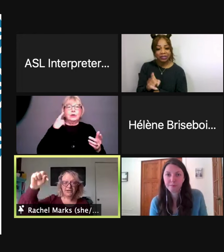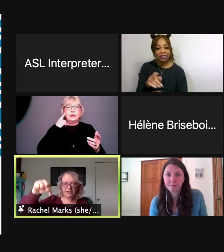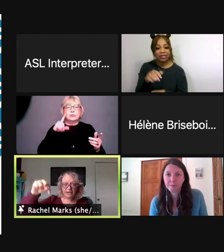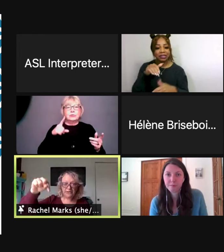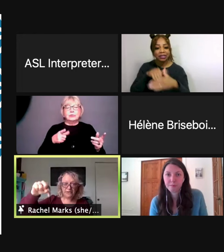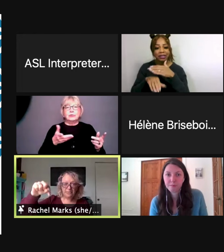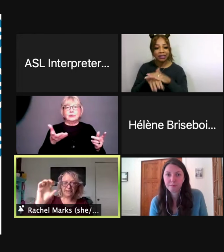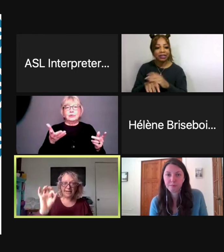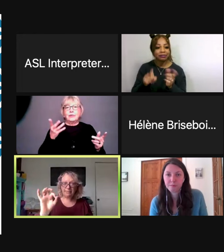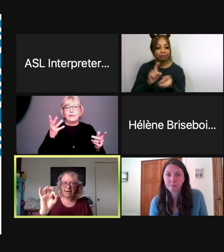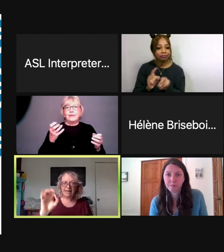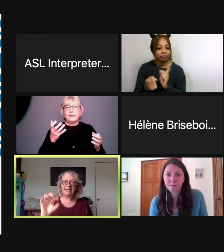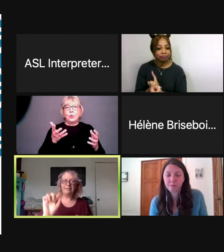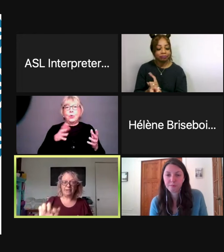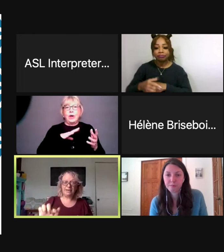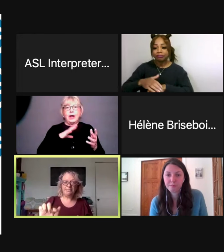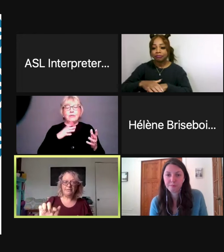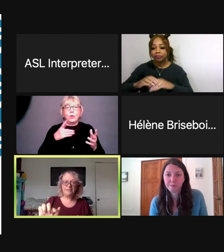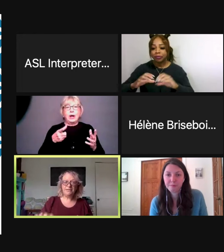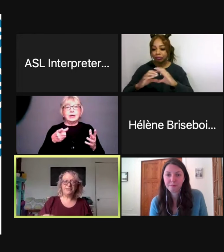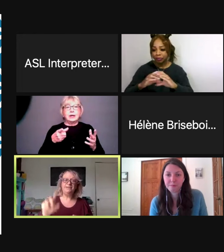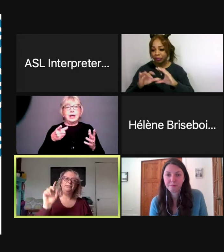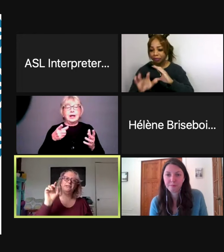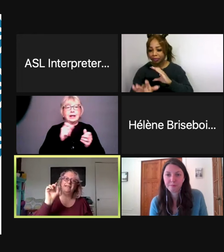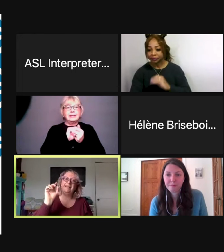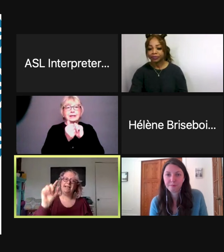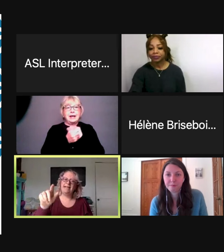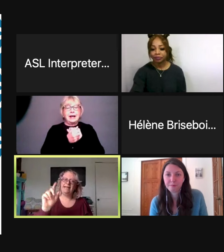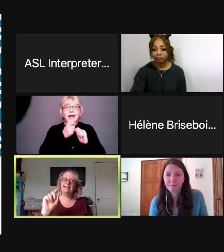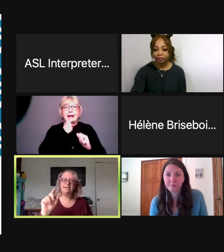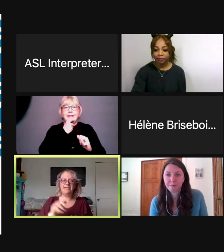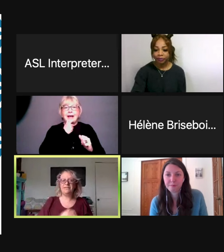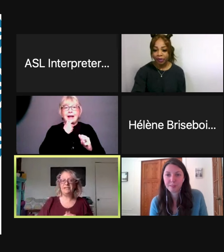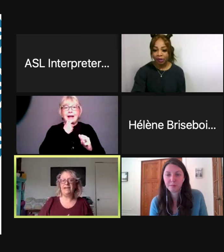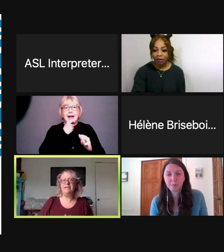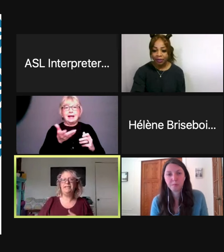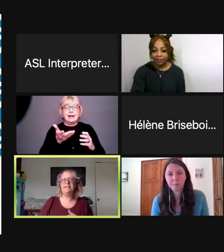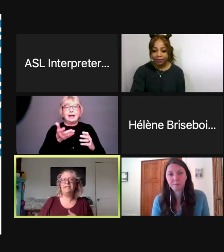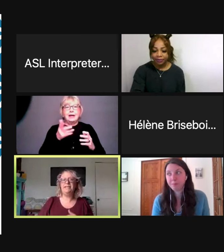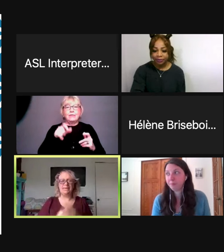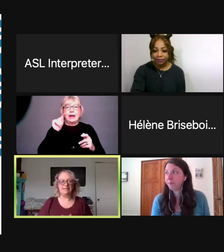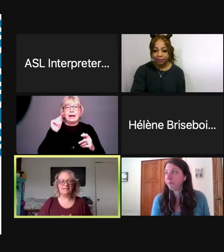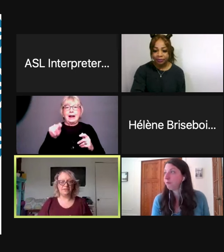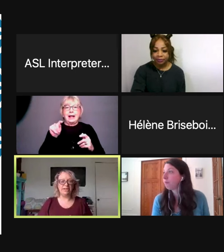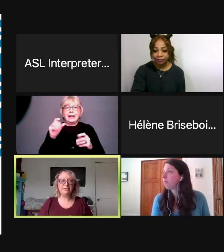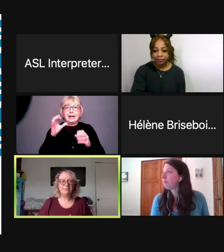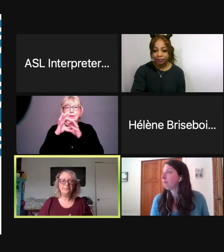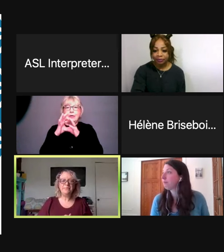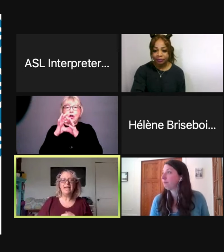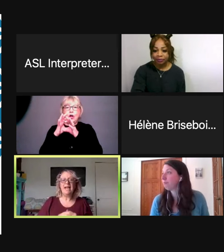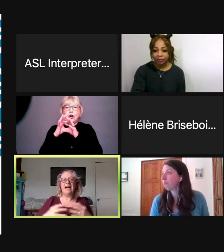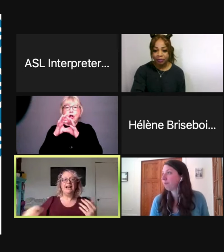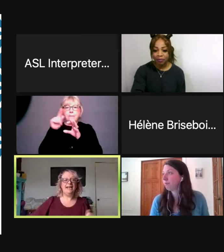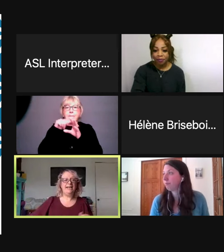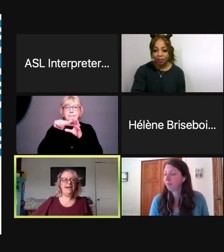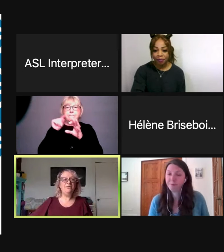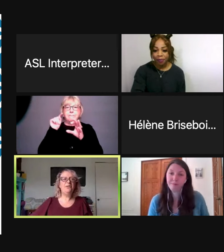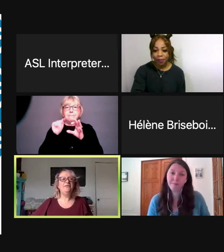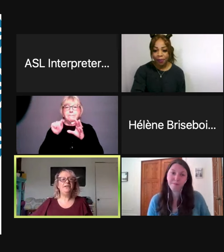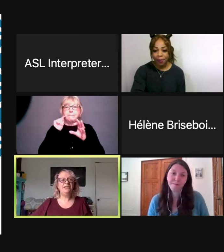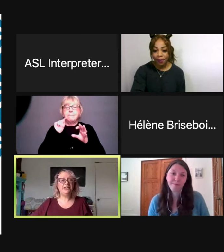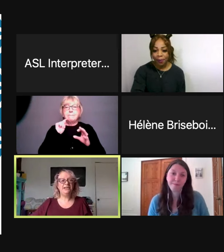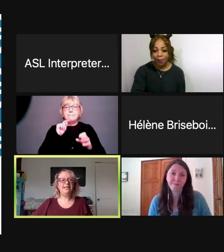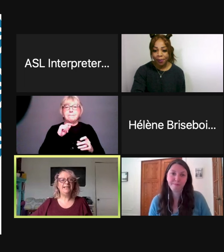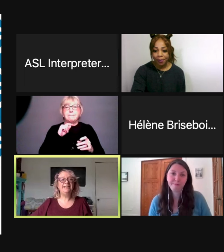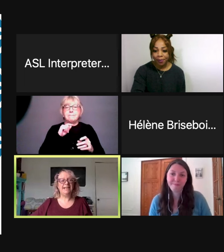si vous souhaitez avoir la traduction en anglais, allez cliquer sur le petit globe et choisissez la langue